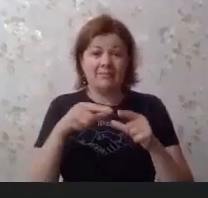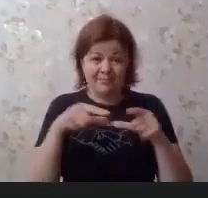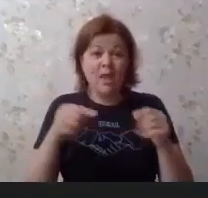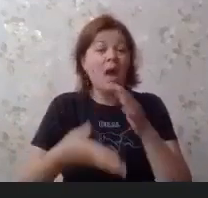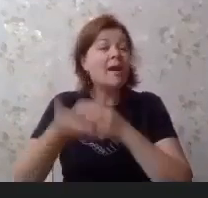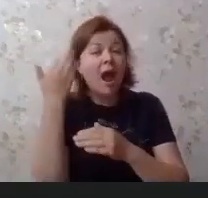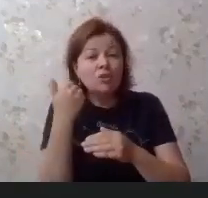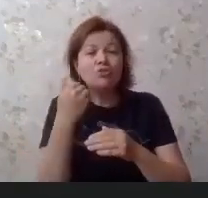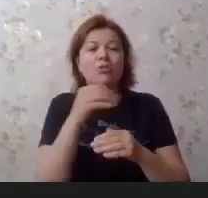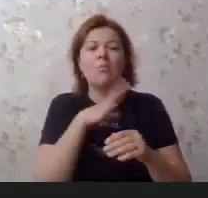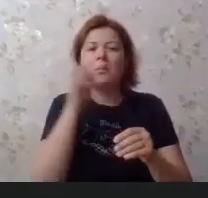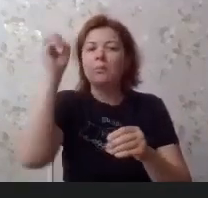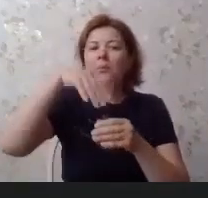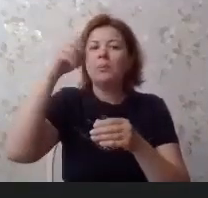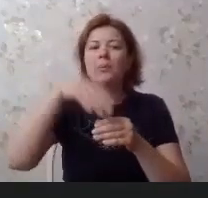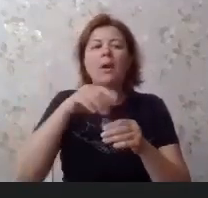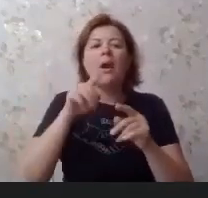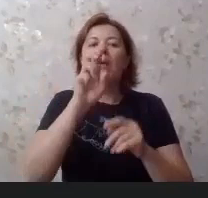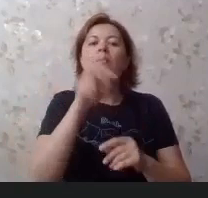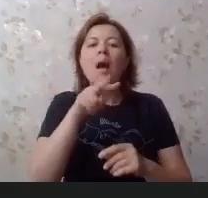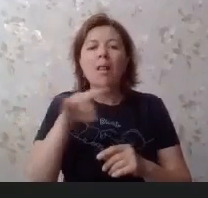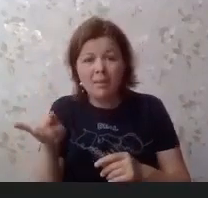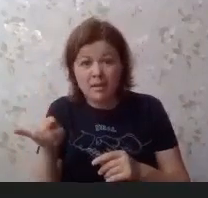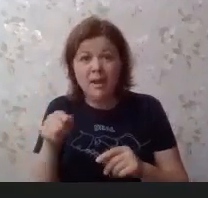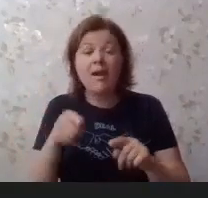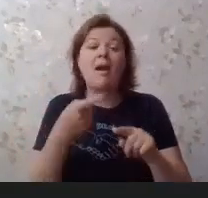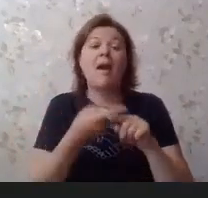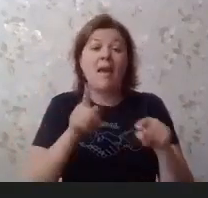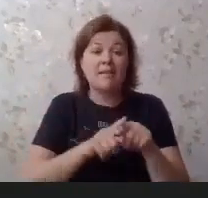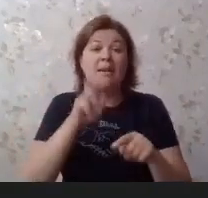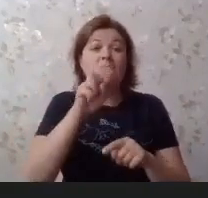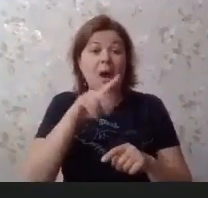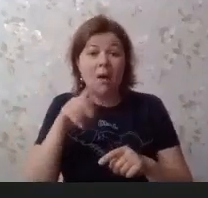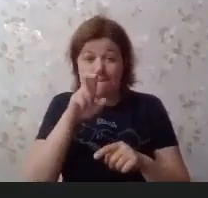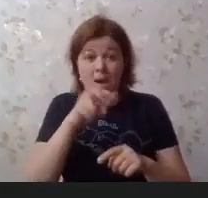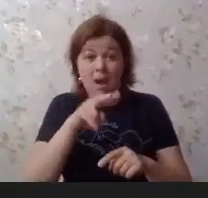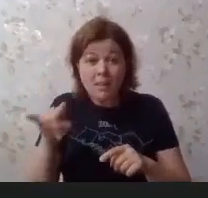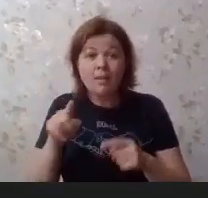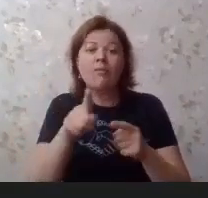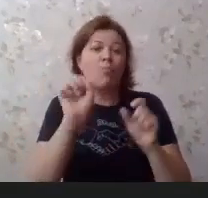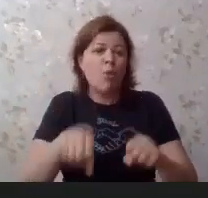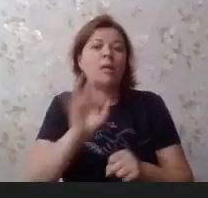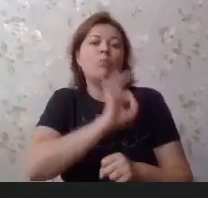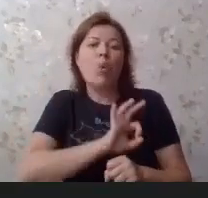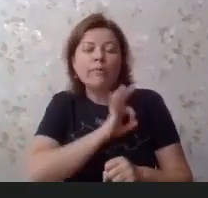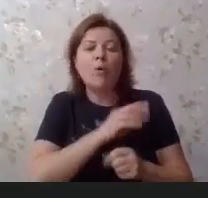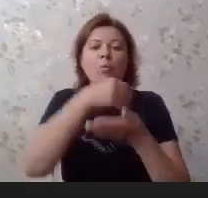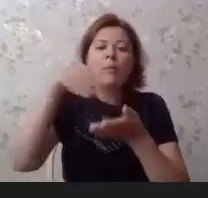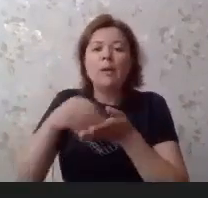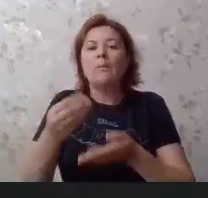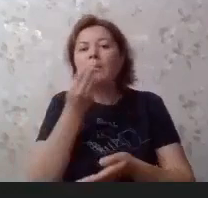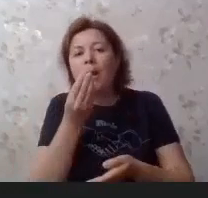раньше перечислялись какие-то баллы, и и используя эти баллы, можно было приобретать продукты или